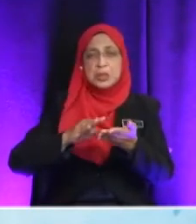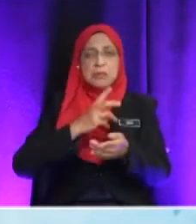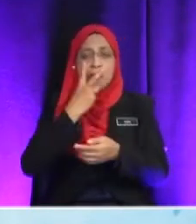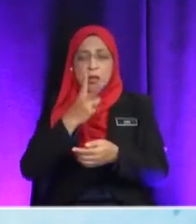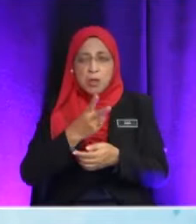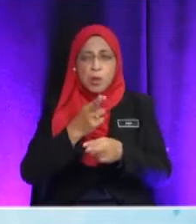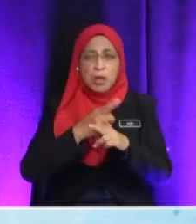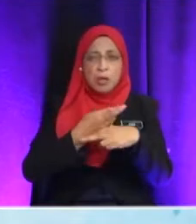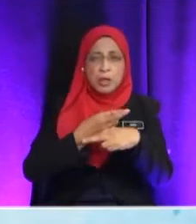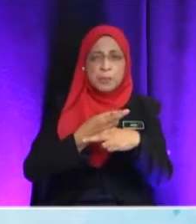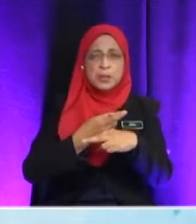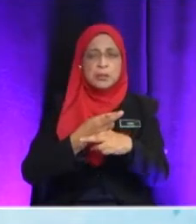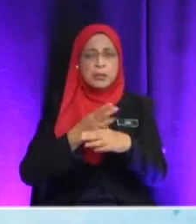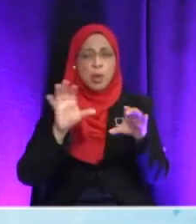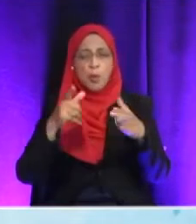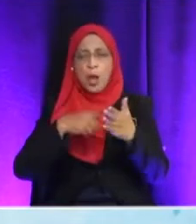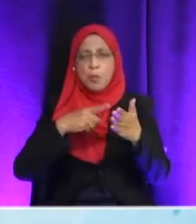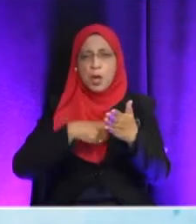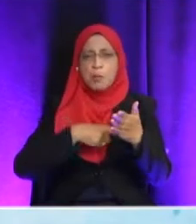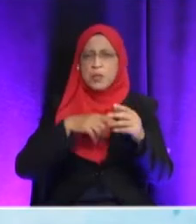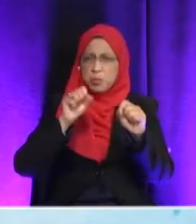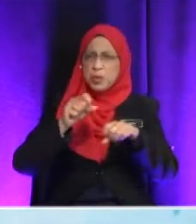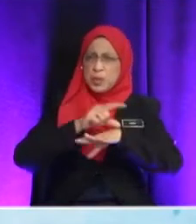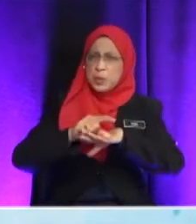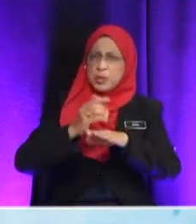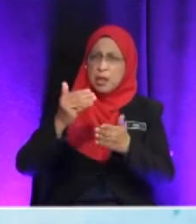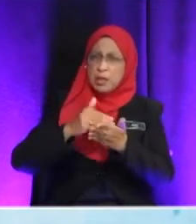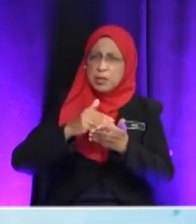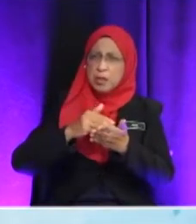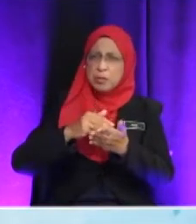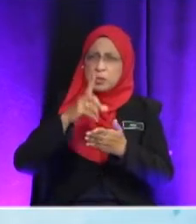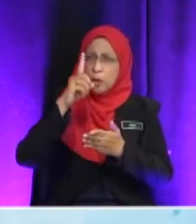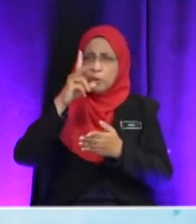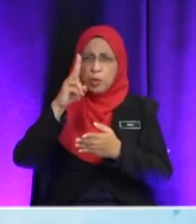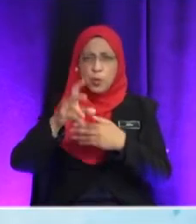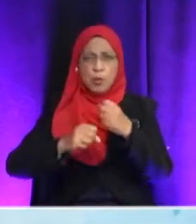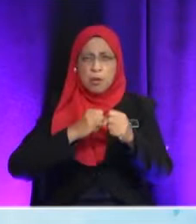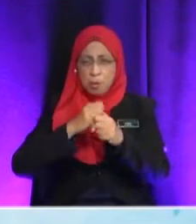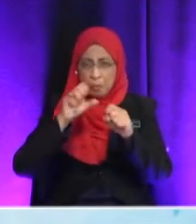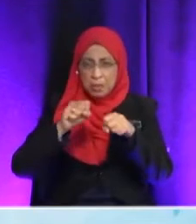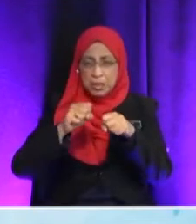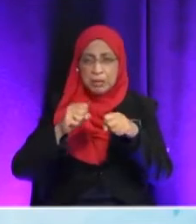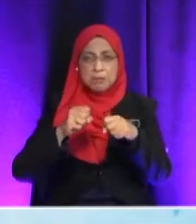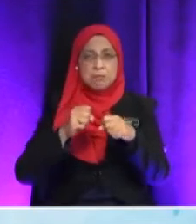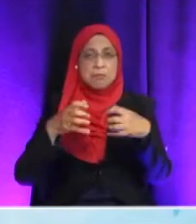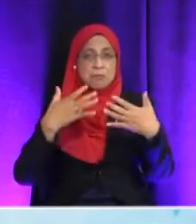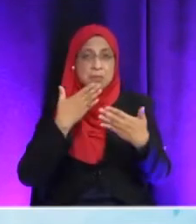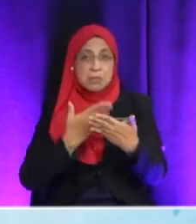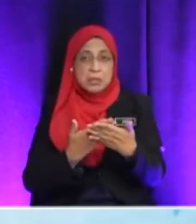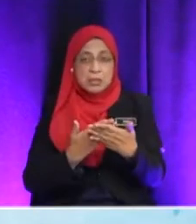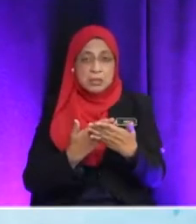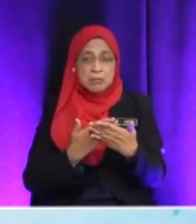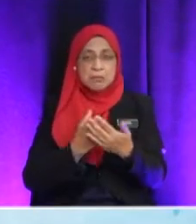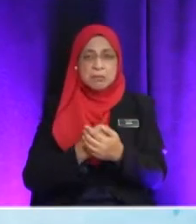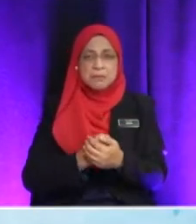tengok di Utah as Ahmad the episodio agak-agak mesin tuh boleh function dengan berfungsi dengan secara